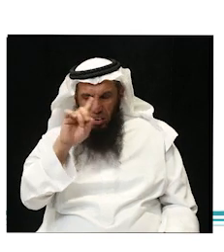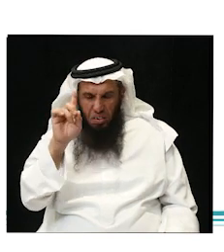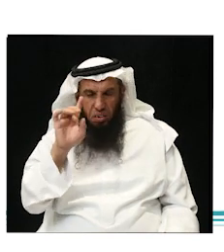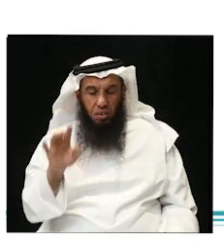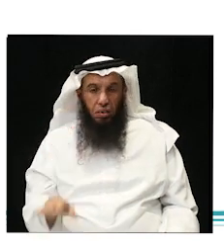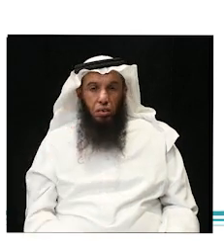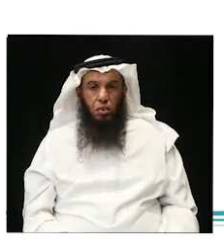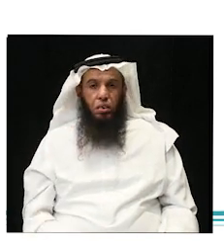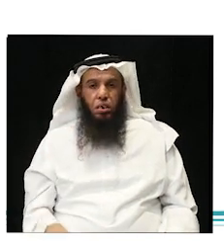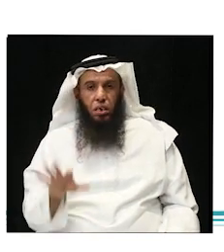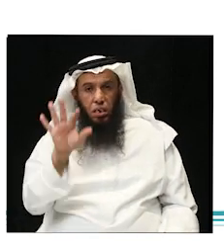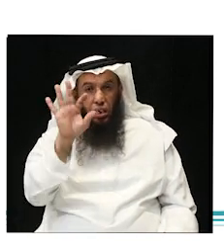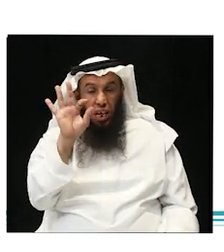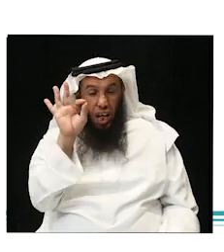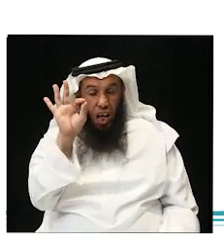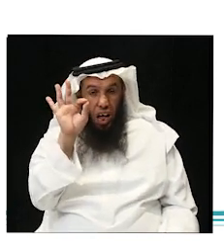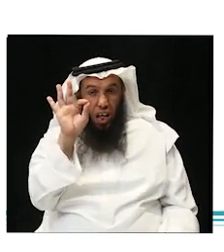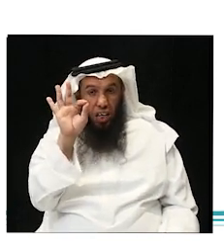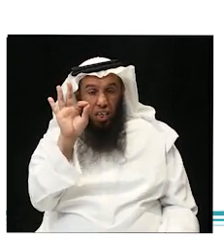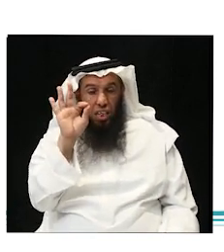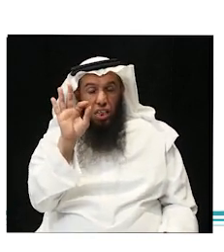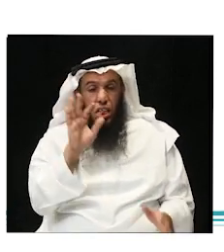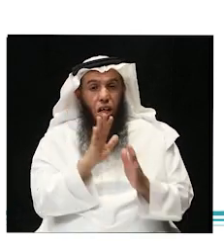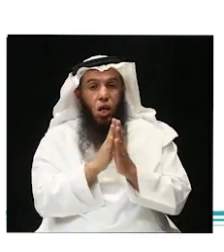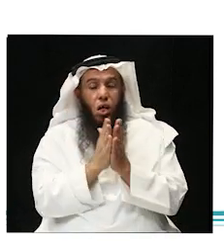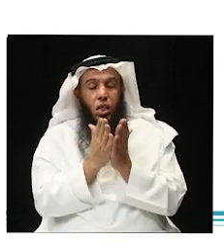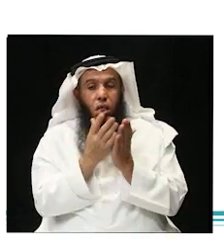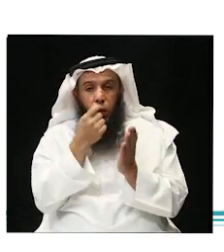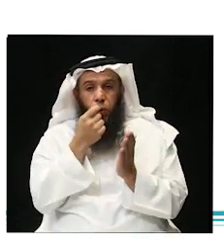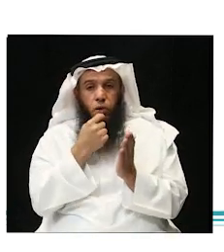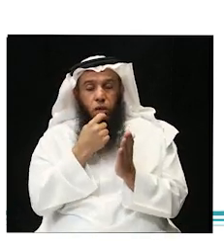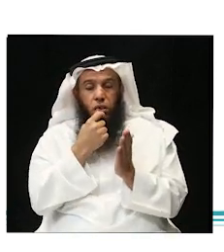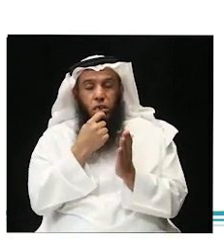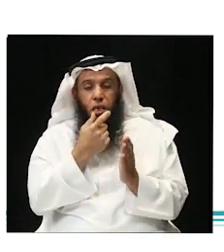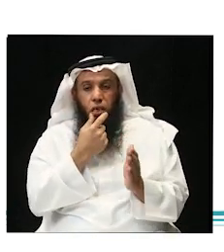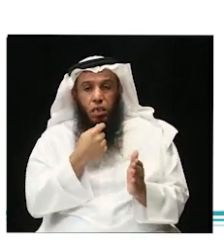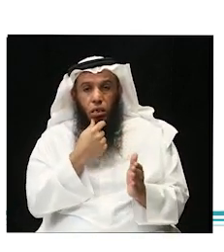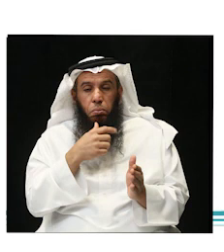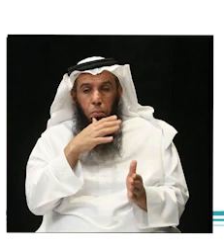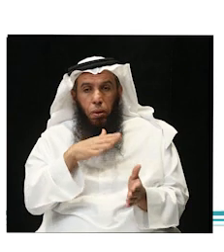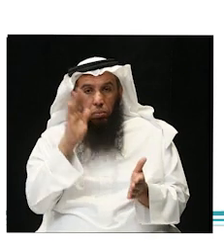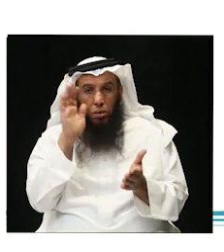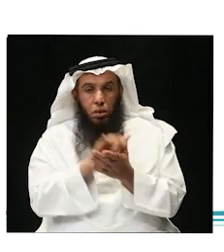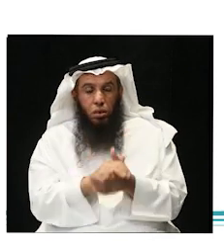سنة نبيه عليه الصلاة والسلام. وننتقل إن شاء الله للمقطع الذي يلي.